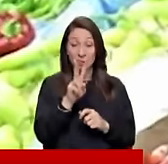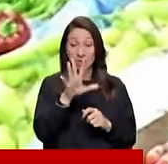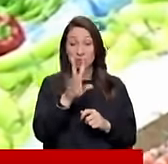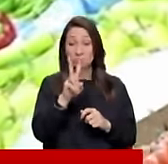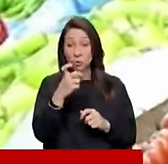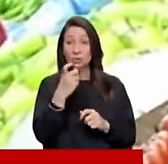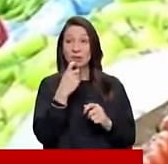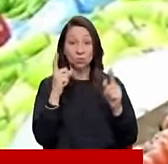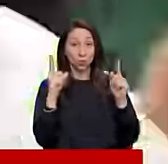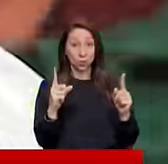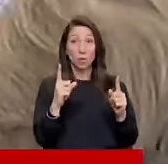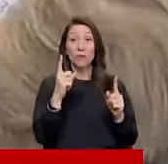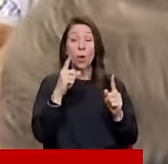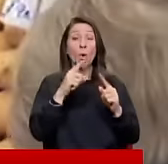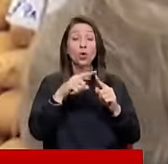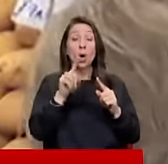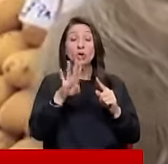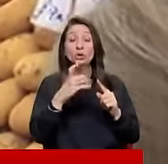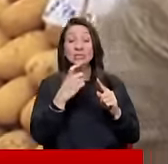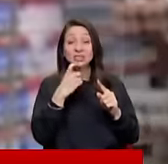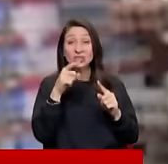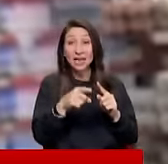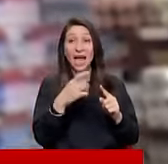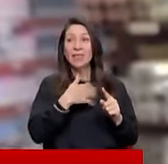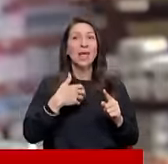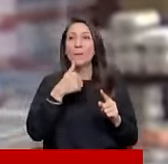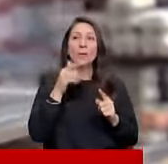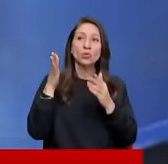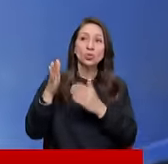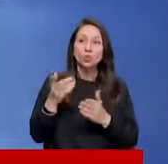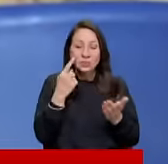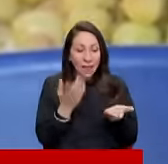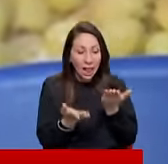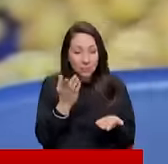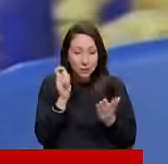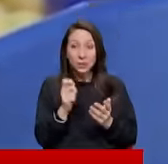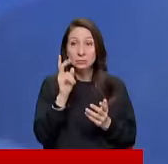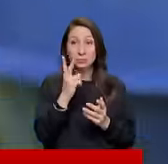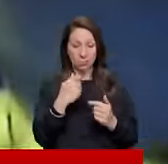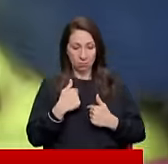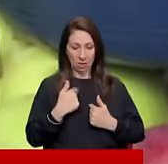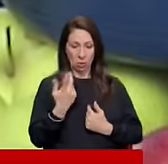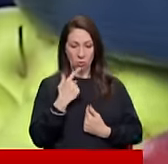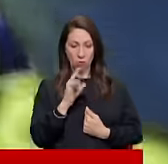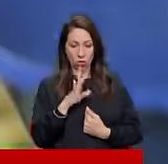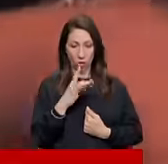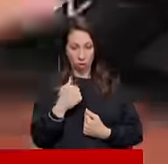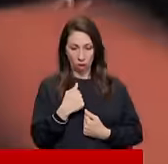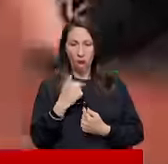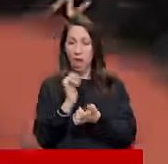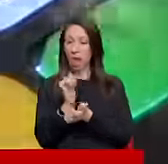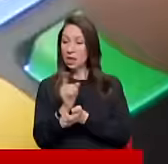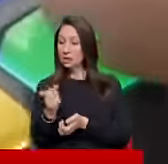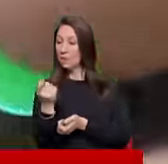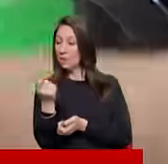25-29 yaş grubu ve onlar 14 yaşındayken ebeveynlerinin durumu ele alındı. Kendisi 14 yaş civarındayken